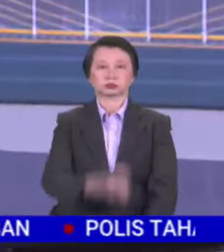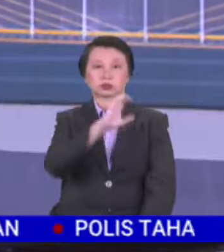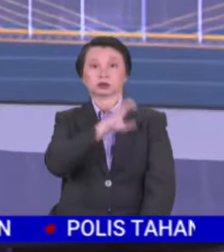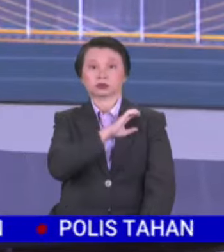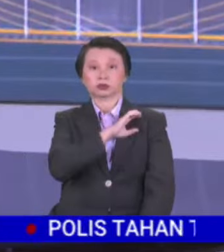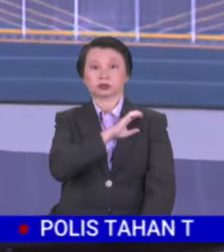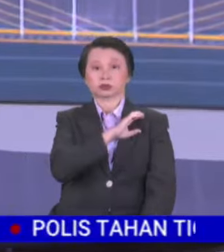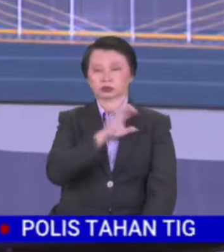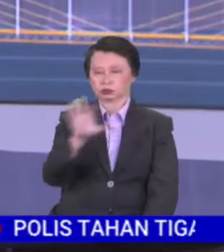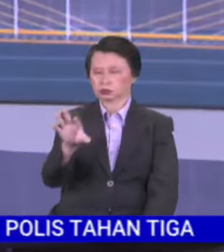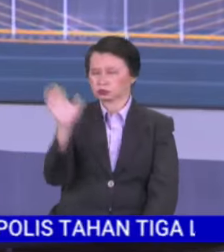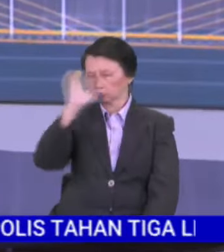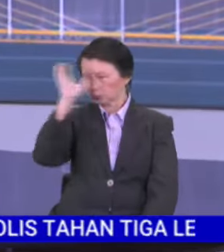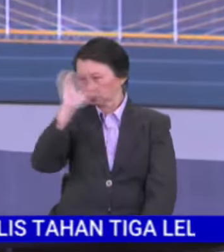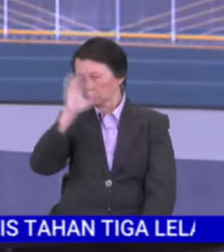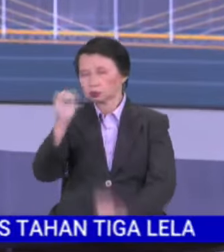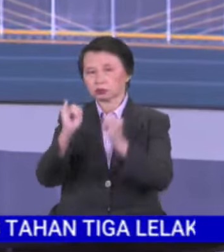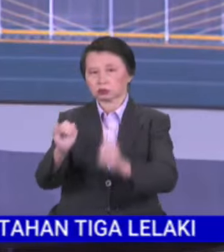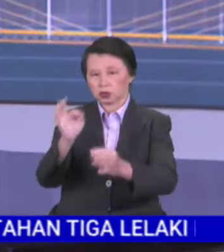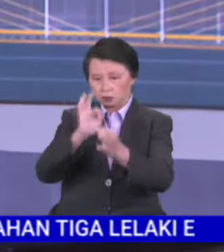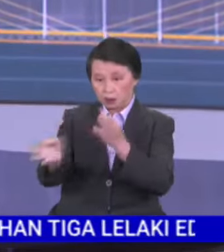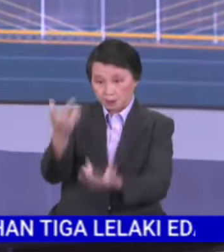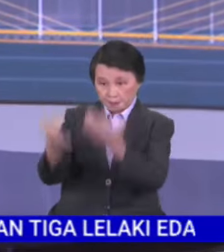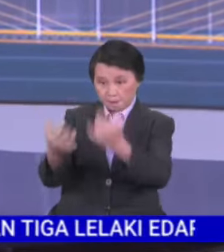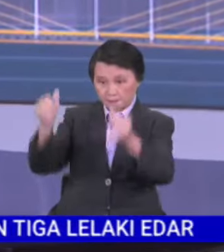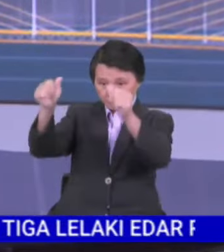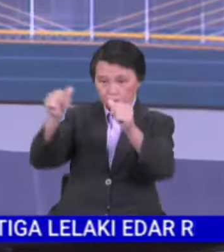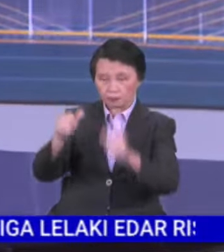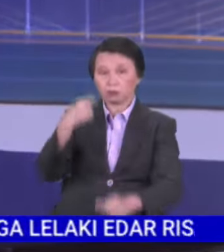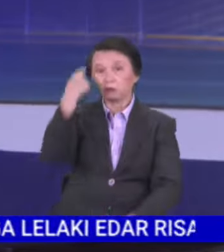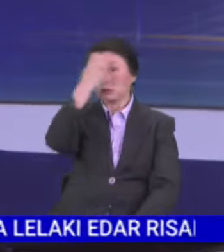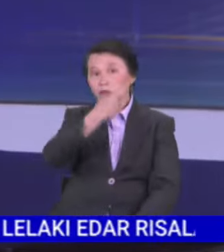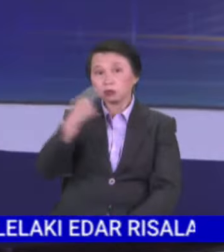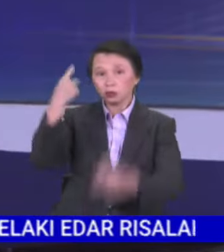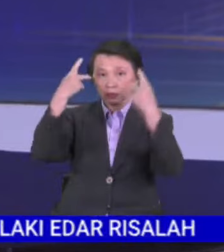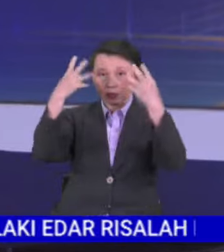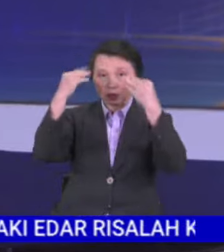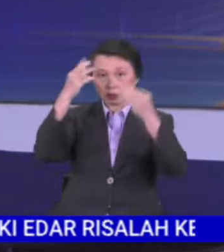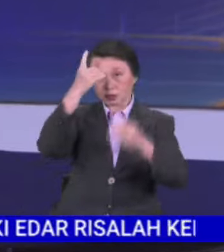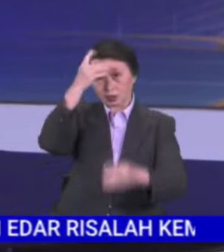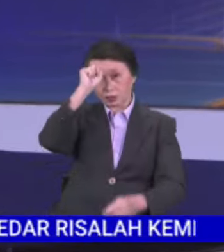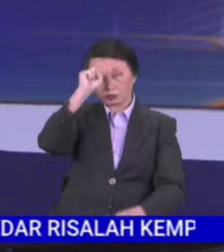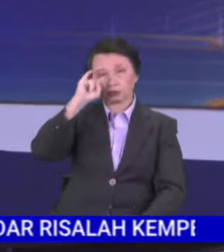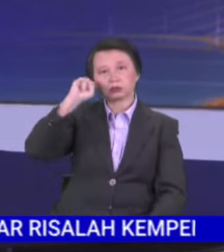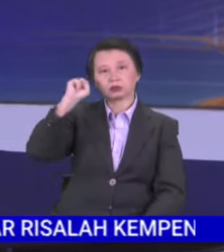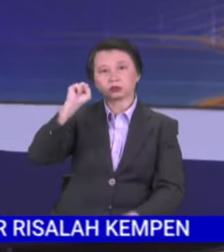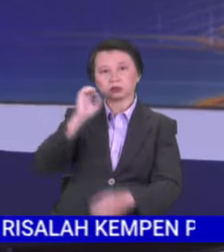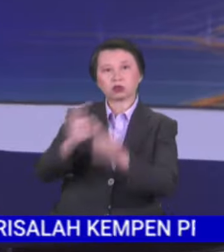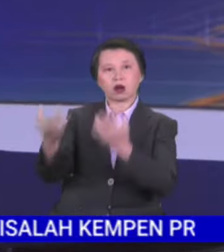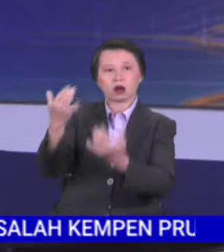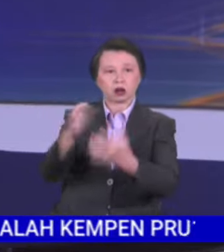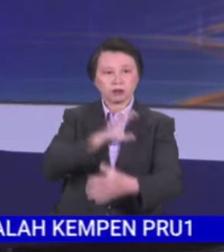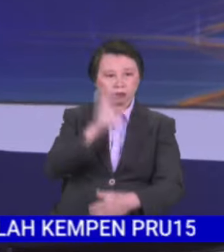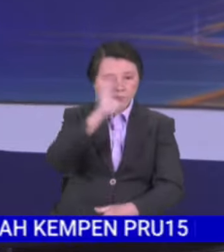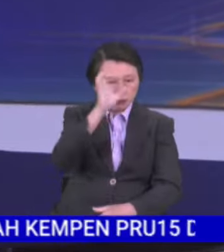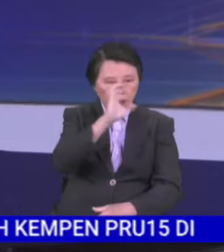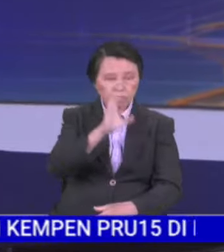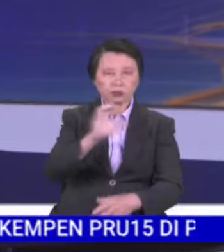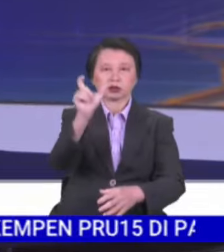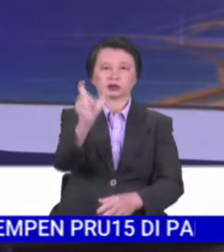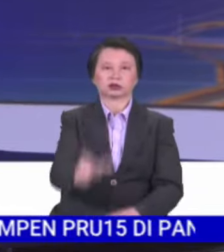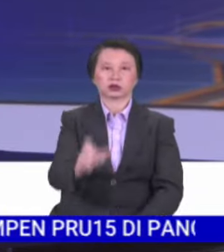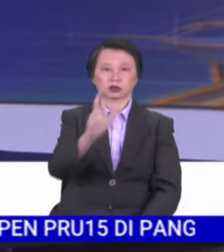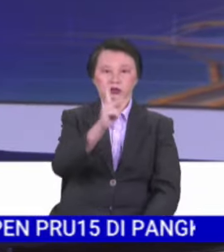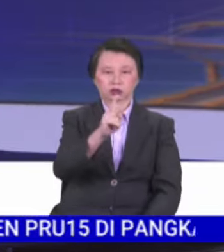Polis sedang mengesan individu yang membakar poster kempen wajah Perdana Menteri Datuk Seri Ismail Sabri Yaakob dan calon BN Parlimen